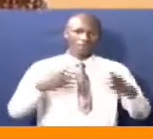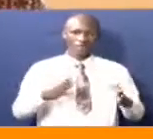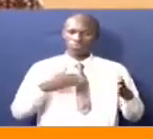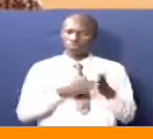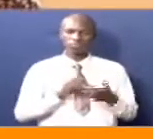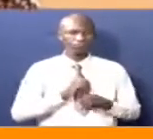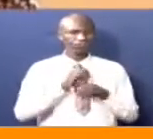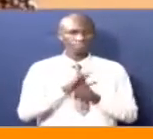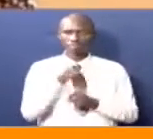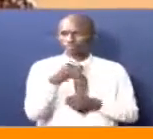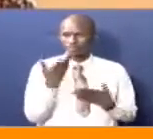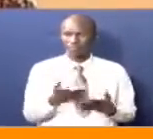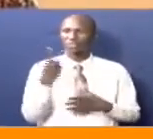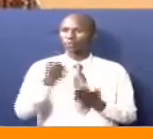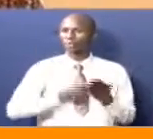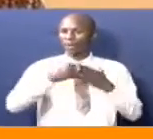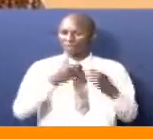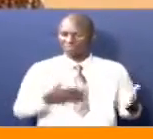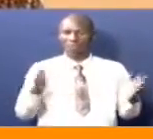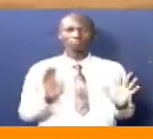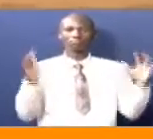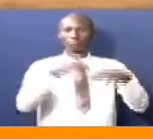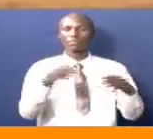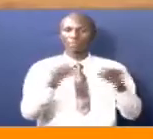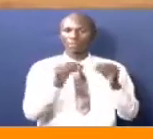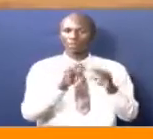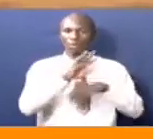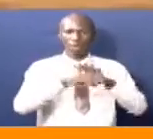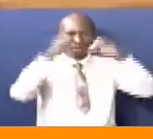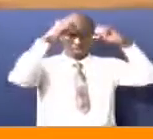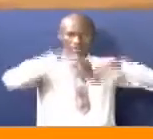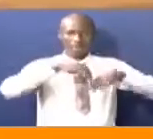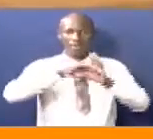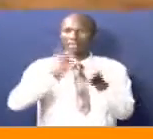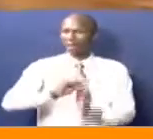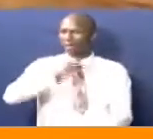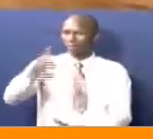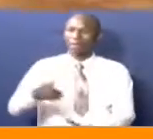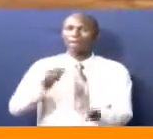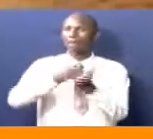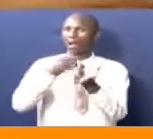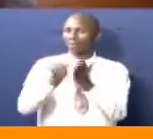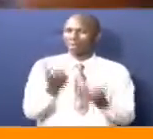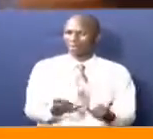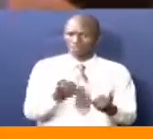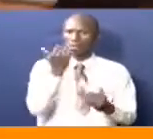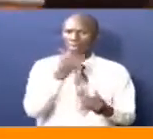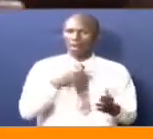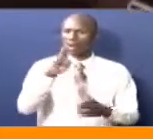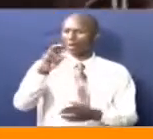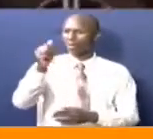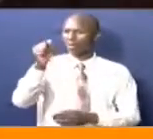Kusii ya kalinyoka corona. Chuma ile mbe wa umba na wasilikali siya mitu uko kutuwa iwa kauntini su ya Makueni. Hune kuyanana na